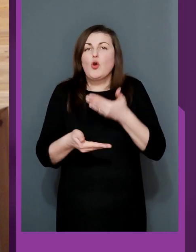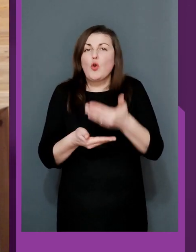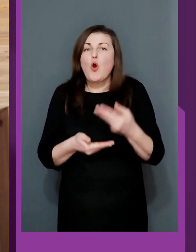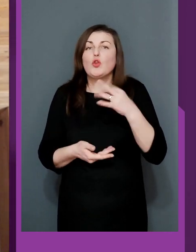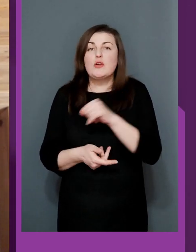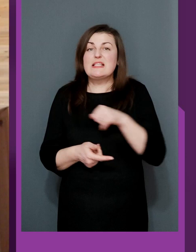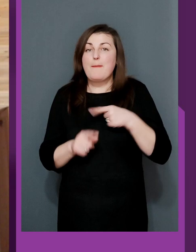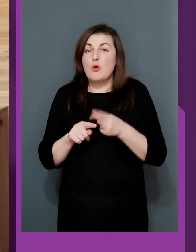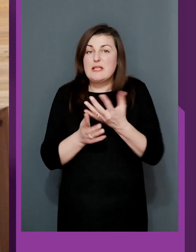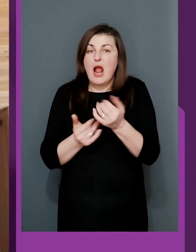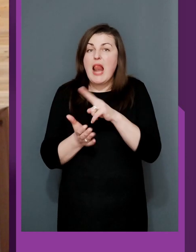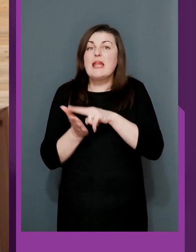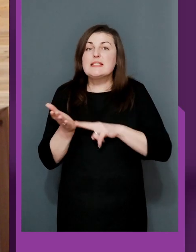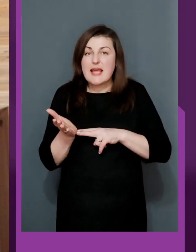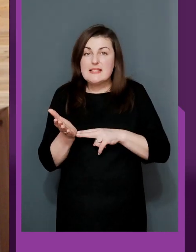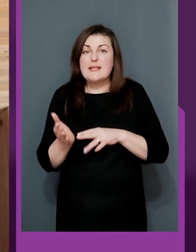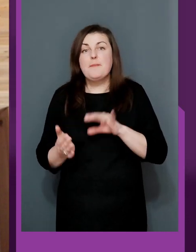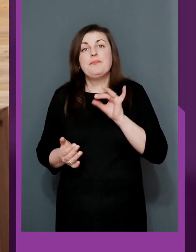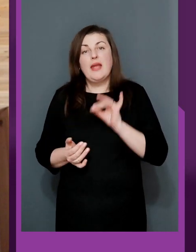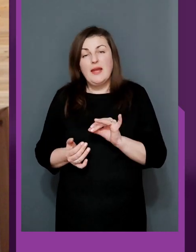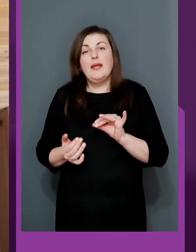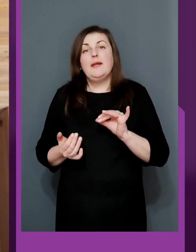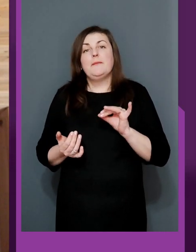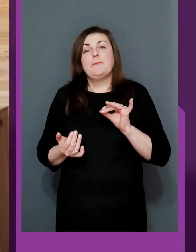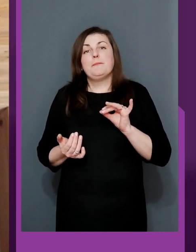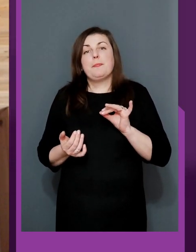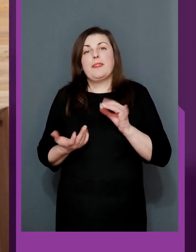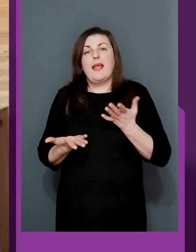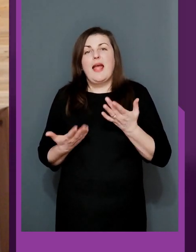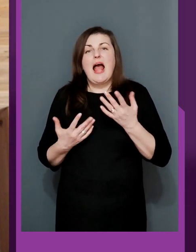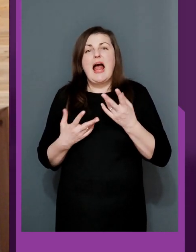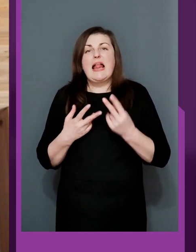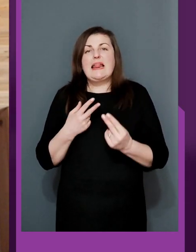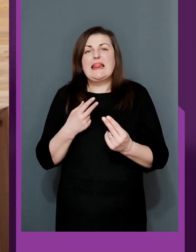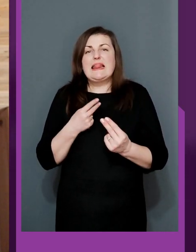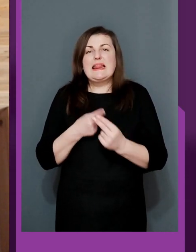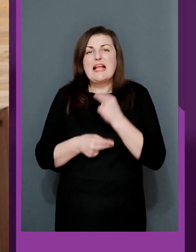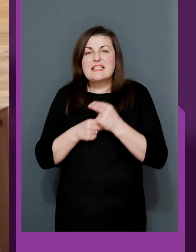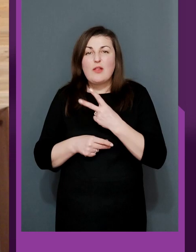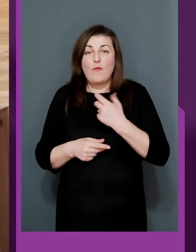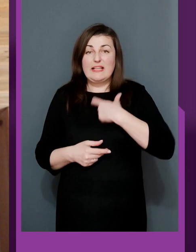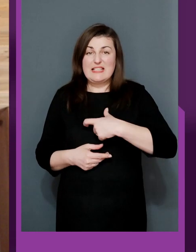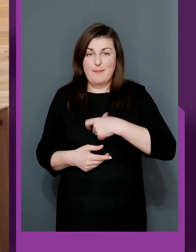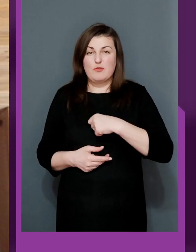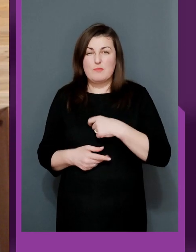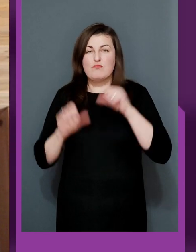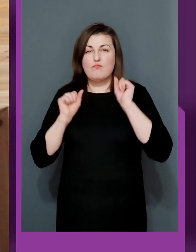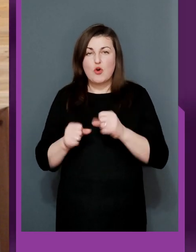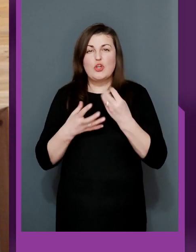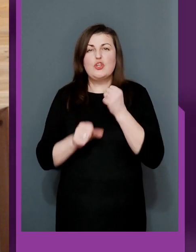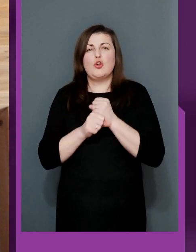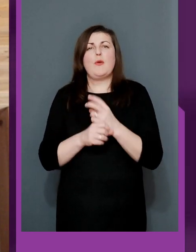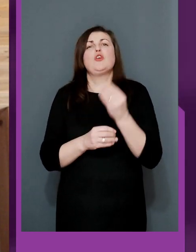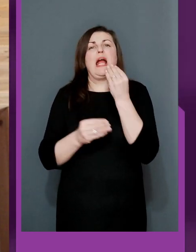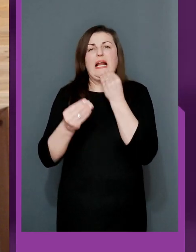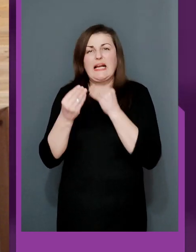до самої сцієї ліцензії і якби настанова для самого себе що можна зробити